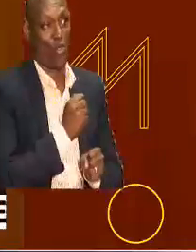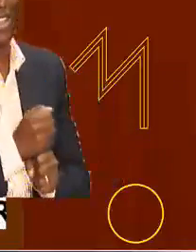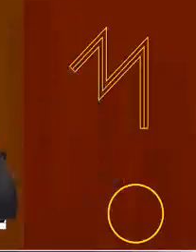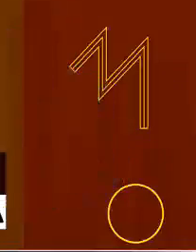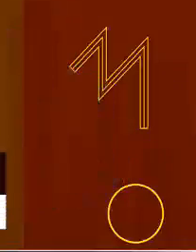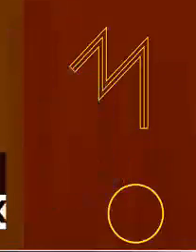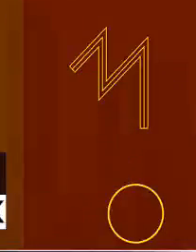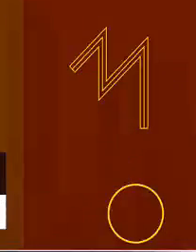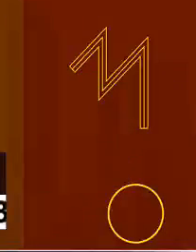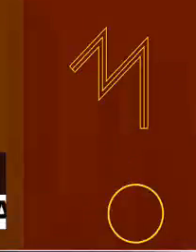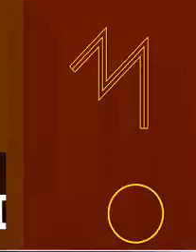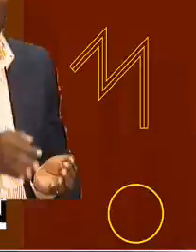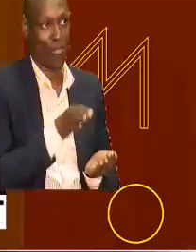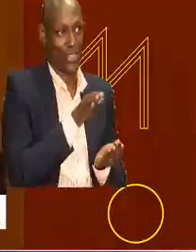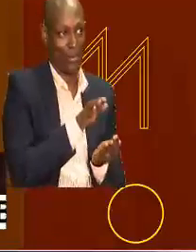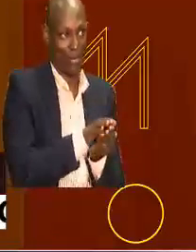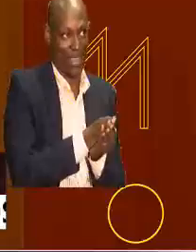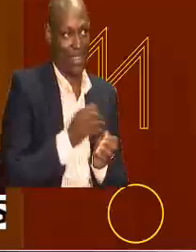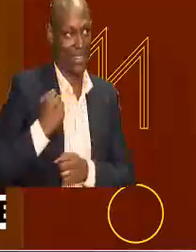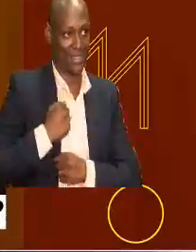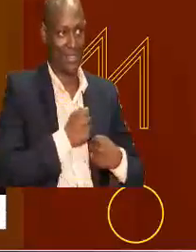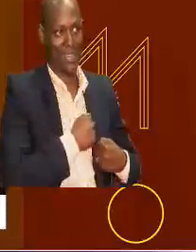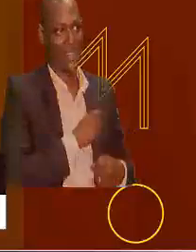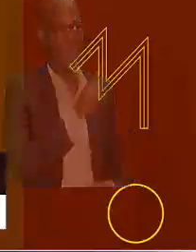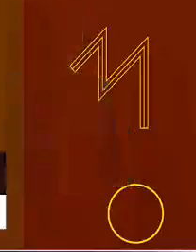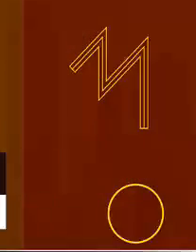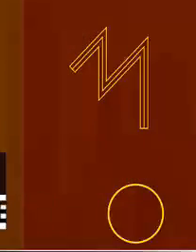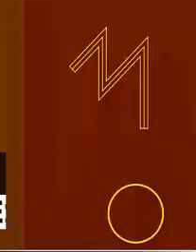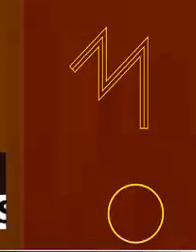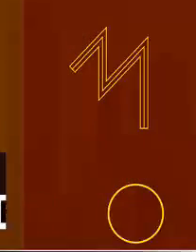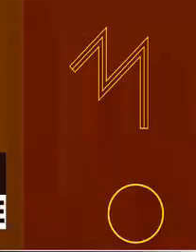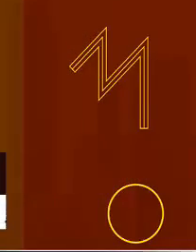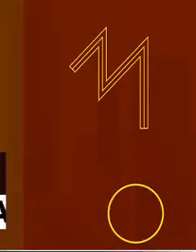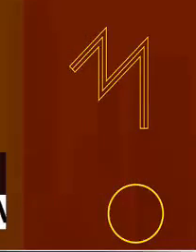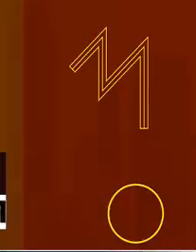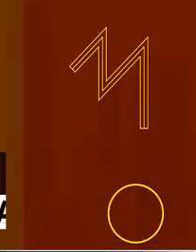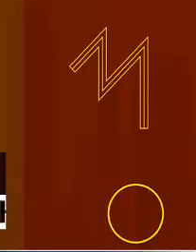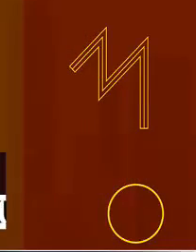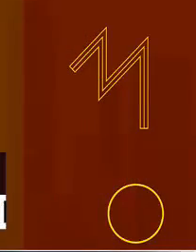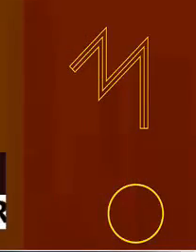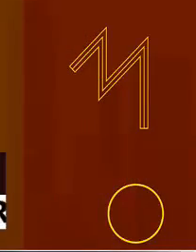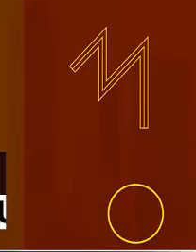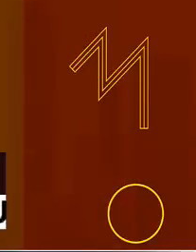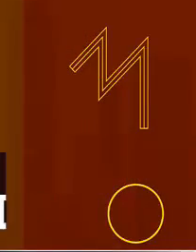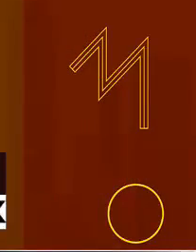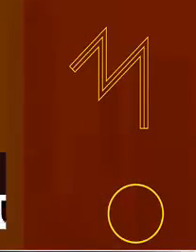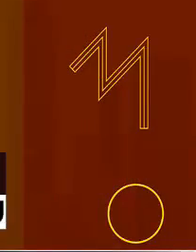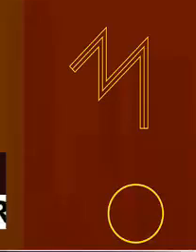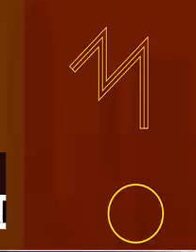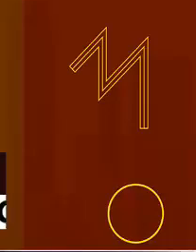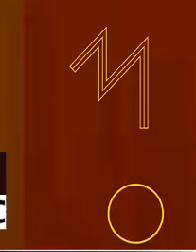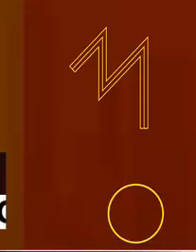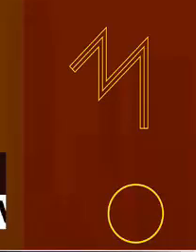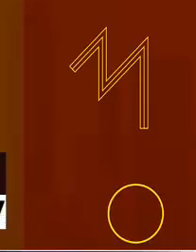ariko ubusanzwe ndi umukozi kora mu bijyanye na accountant nkaba nkora muri banki yo